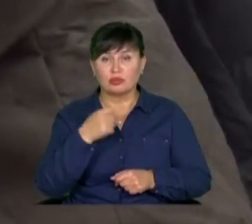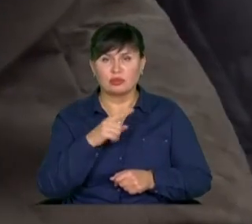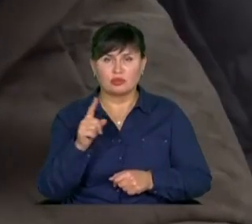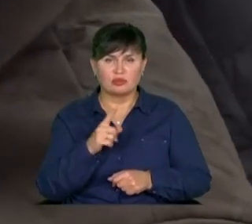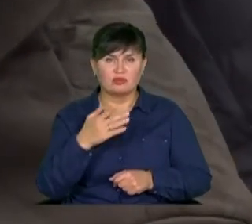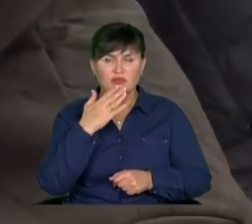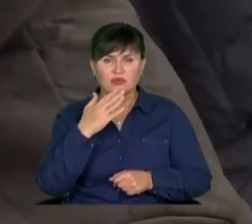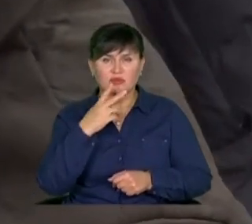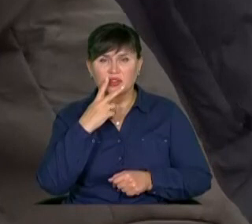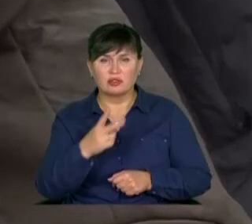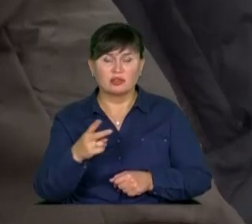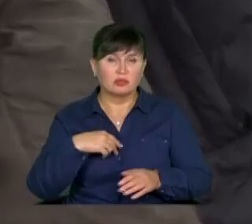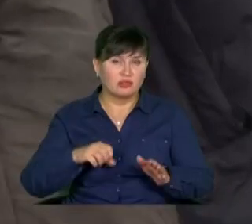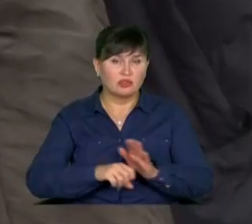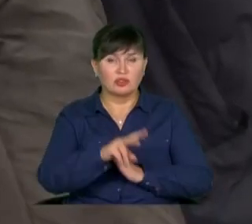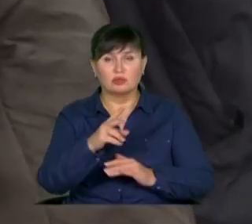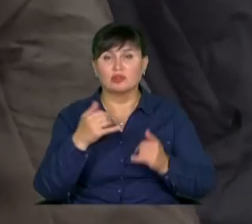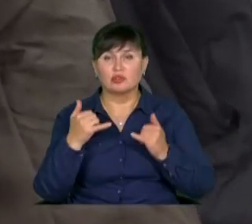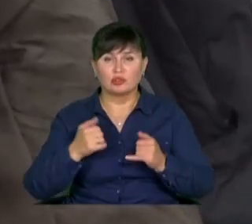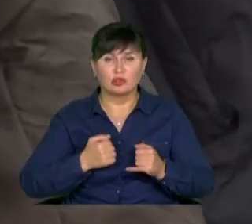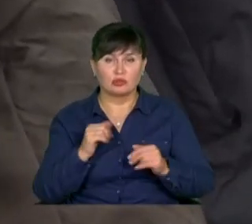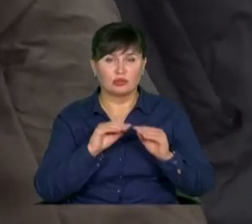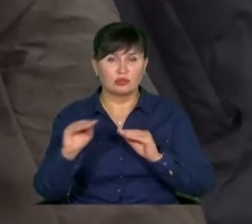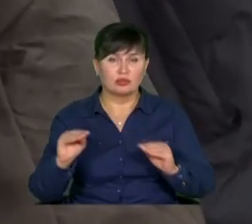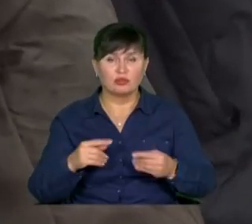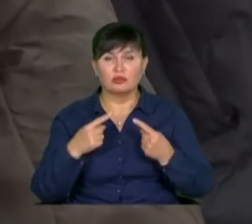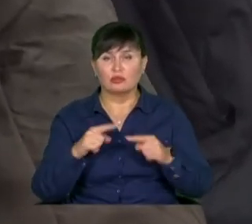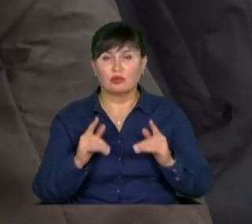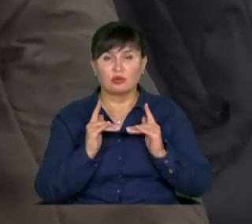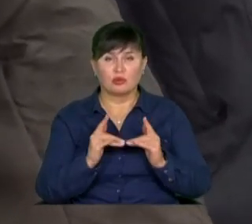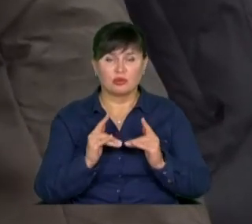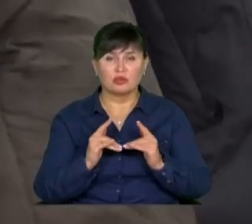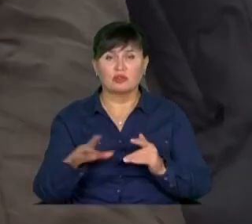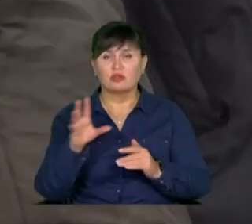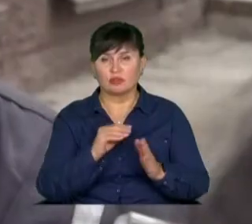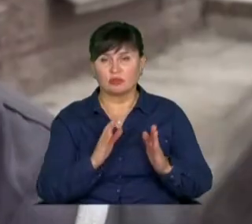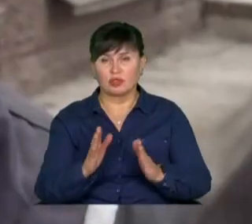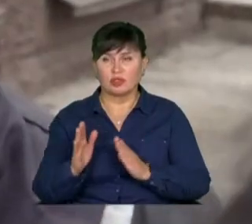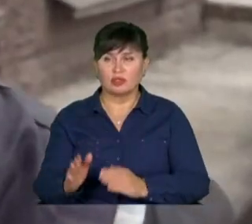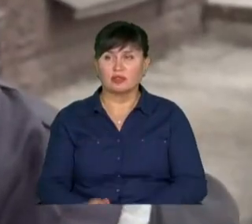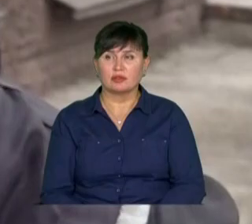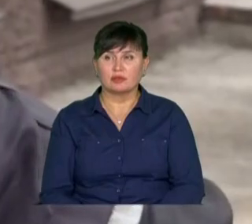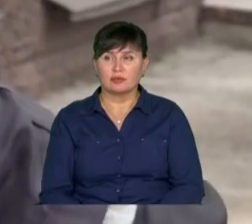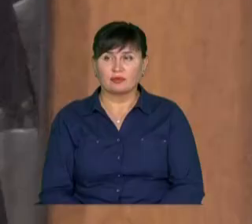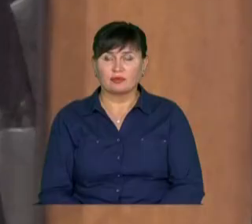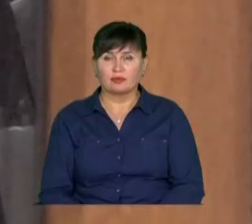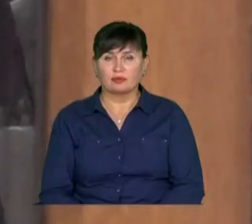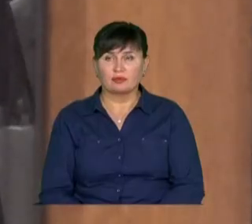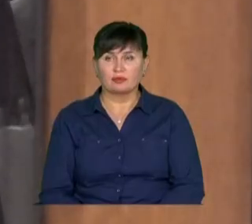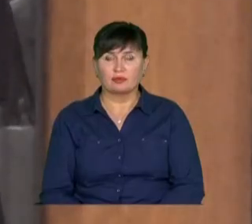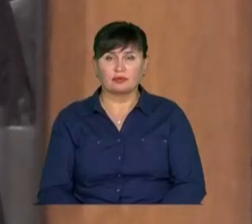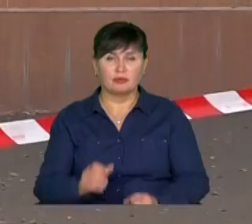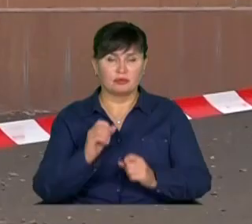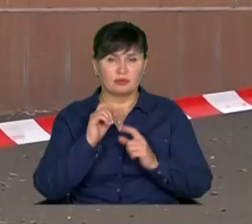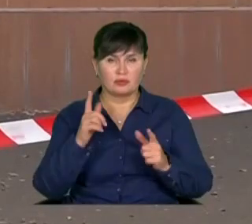не так, послушай, и мы выбежали. Сейчас друзей разместили в другом общежитии. Они в порядке. Проснулся от звонка внука.